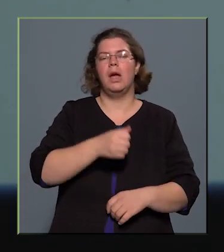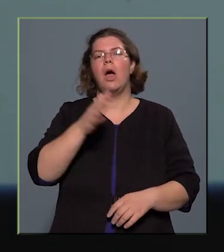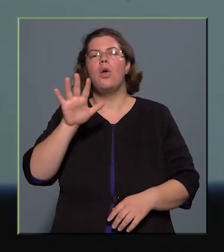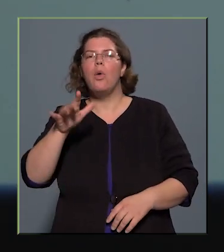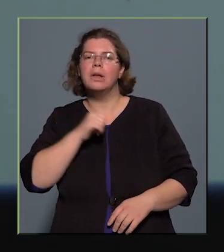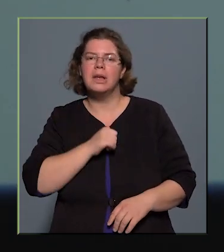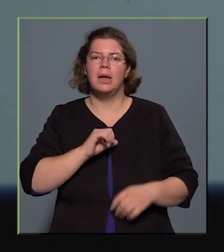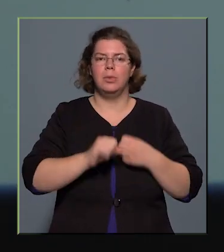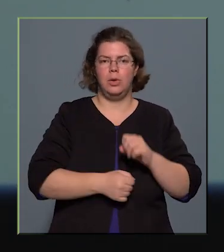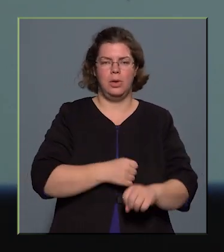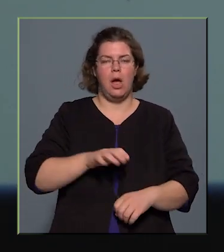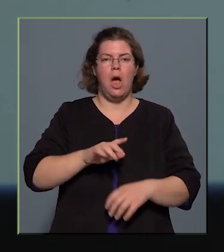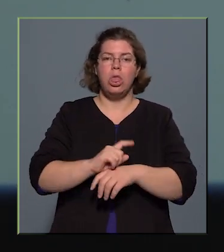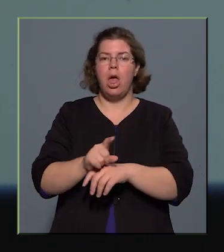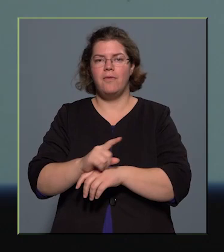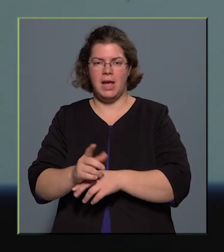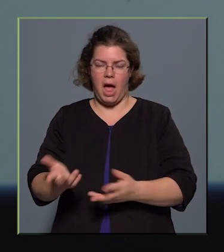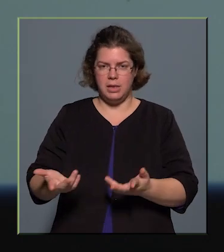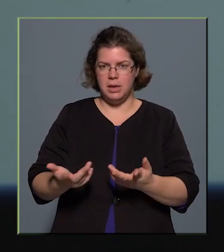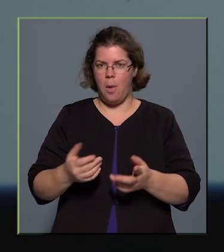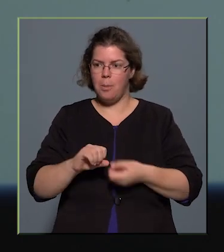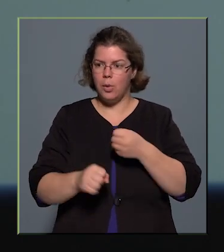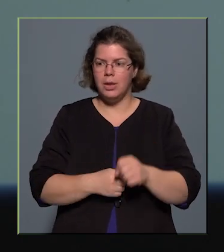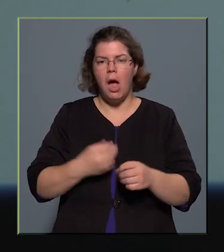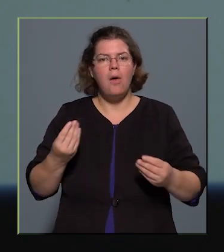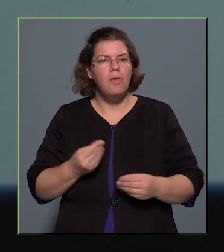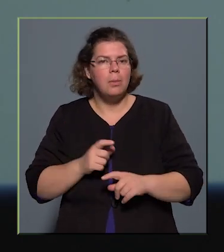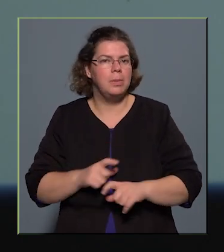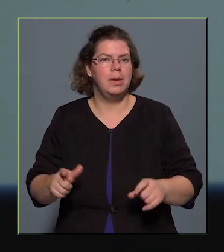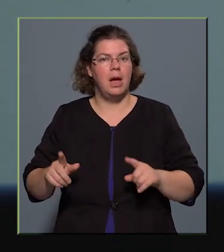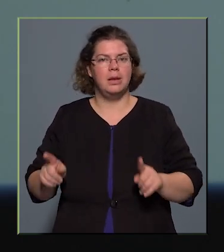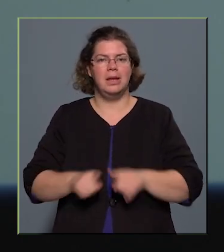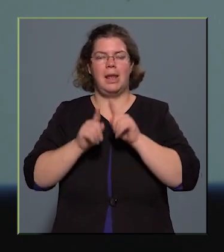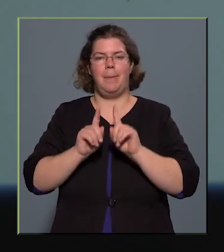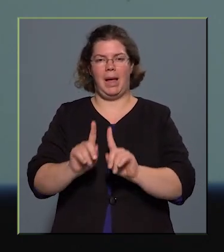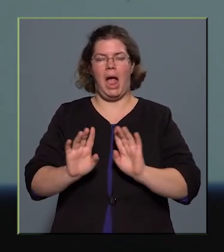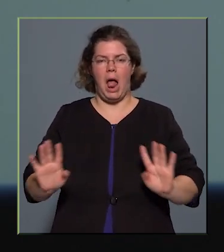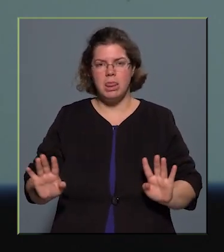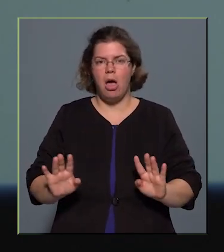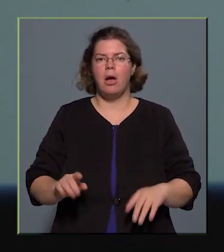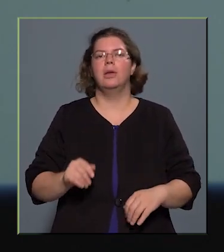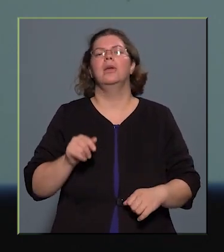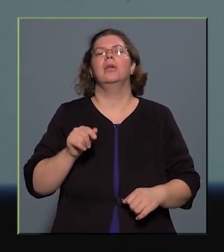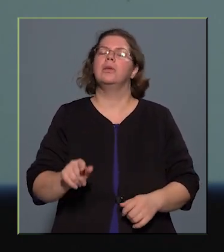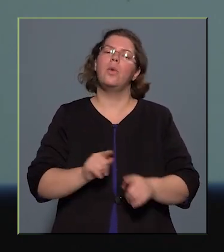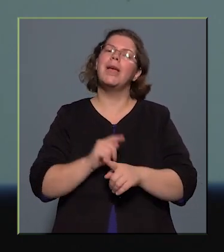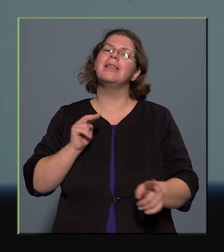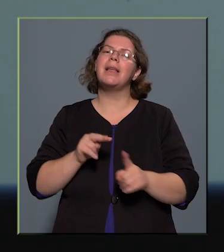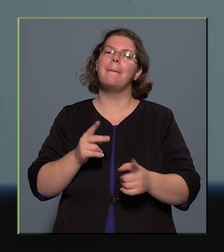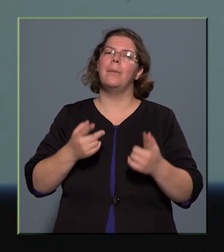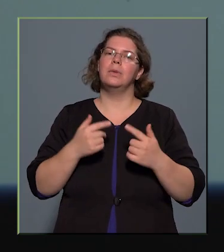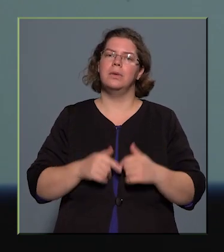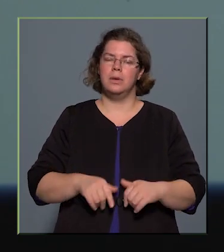működik, a navigáció működik. Ha ezek valamilyen oknál fogva hirtelen megállnak, akkor azért ennek egy olyan szempontjára is figyelni